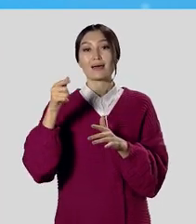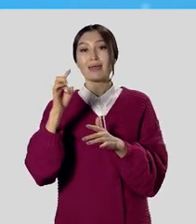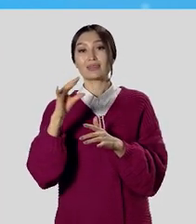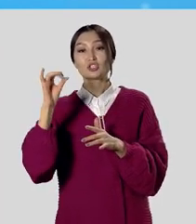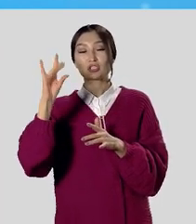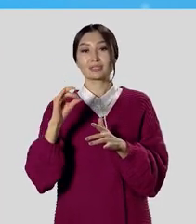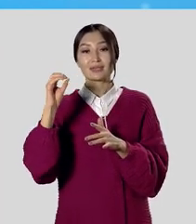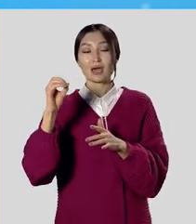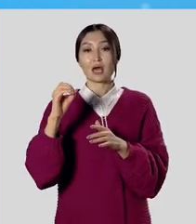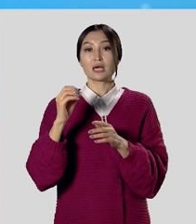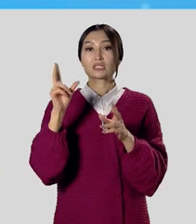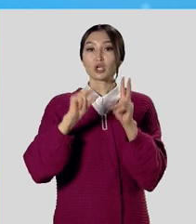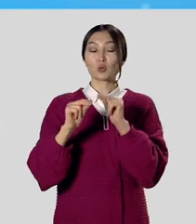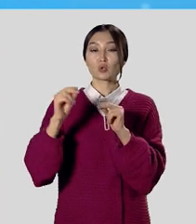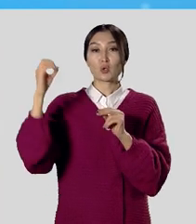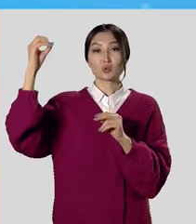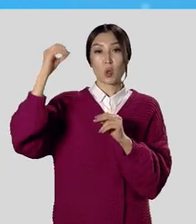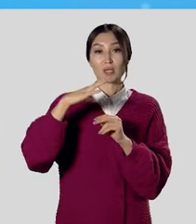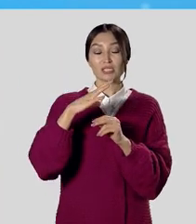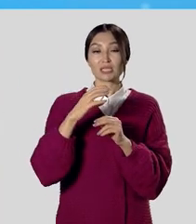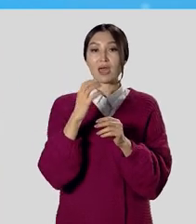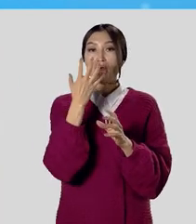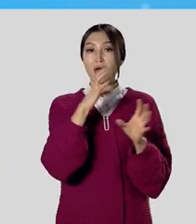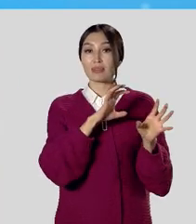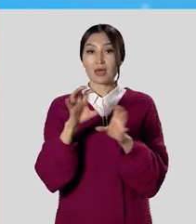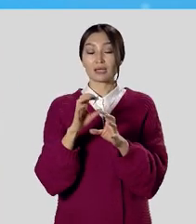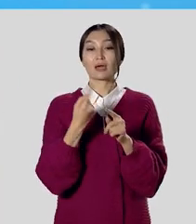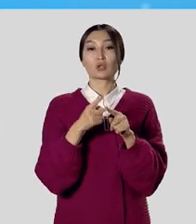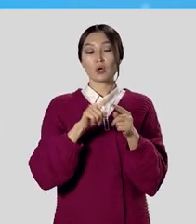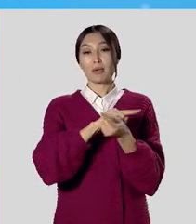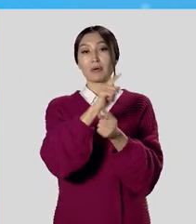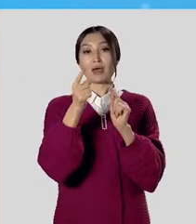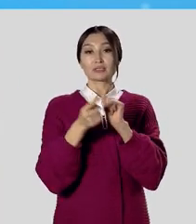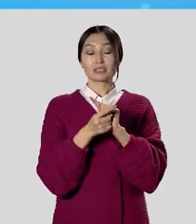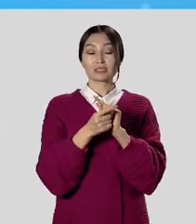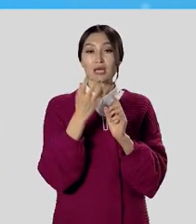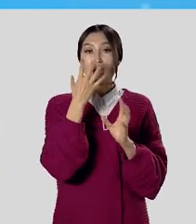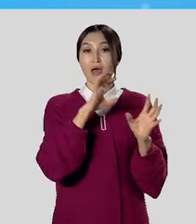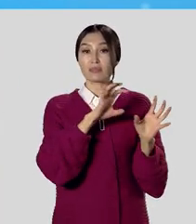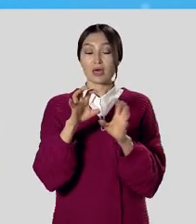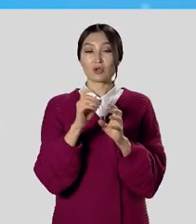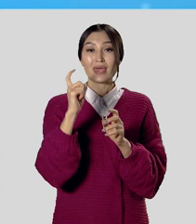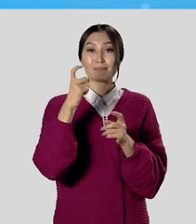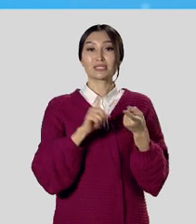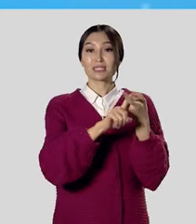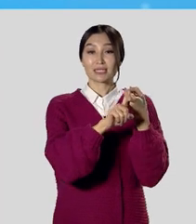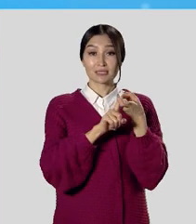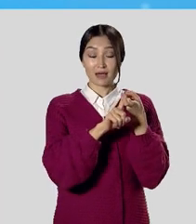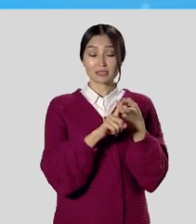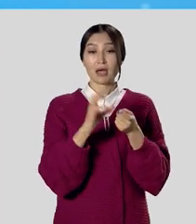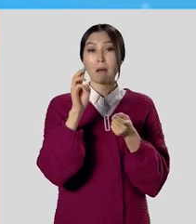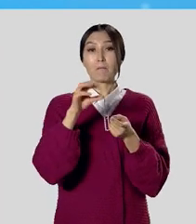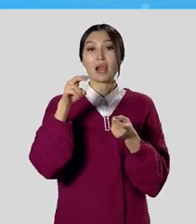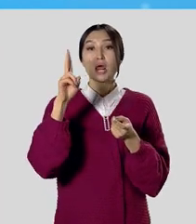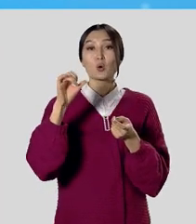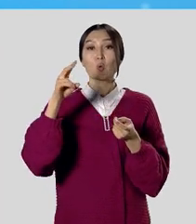счет солнечной энергии, которая преобразуется в энергию химических связей в